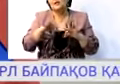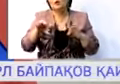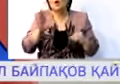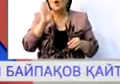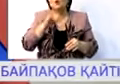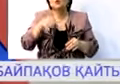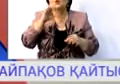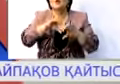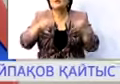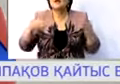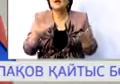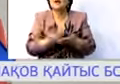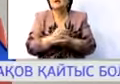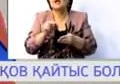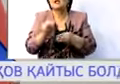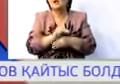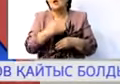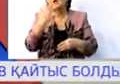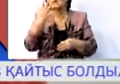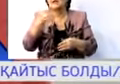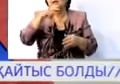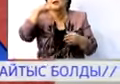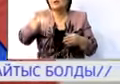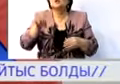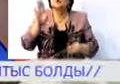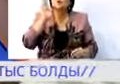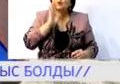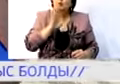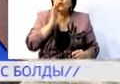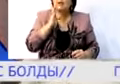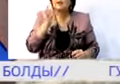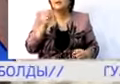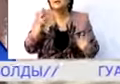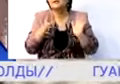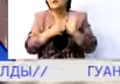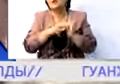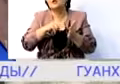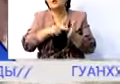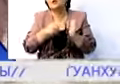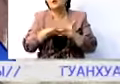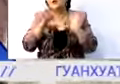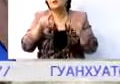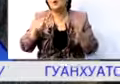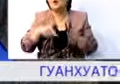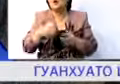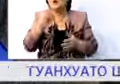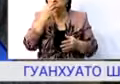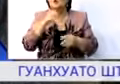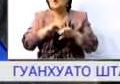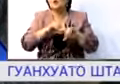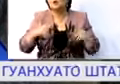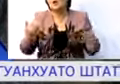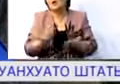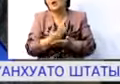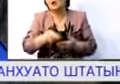су құбырларын қайта жаңғырту, 5 жоба кәріз су және 8 жоба бойынша қаладағы жылу жүйелеріне